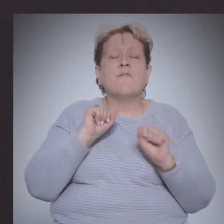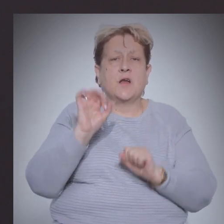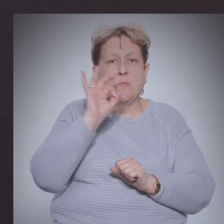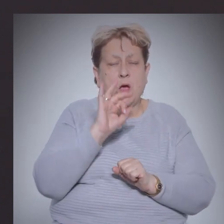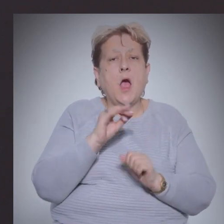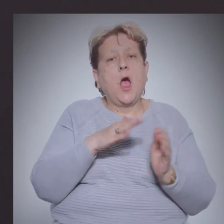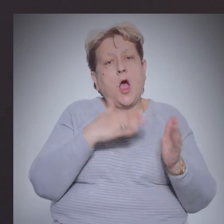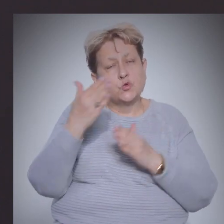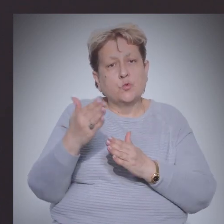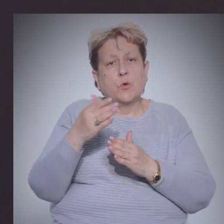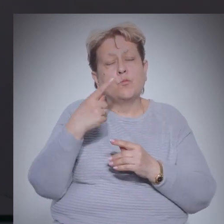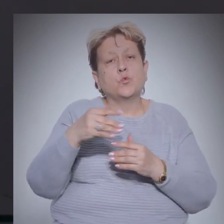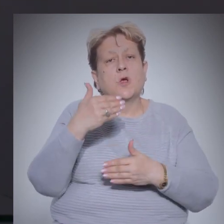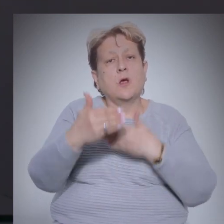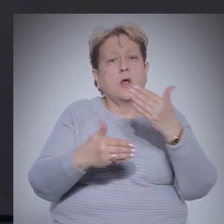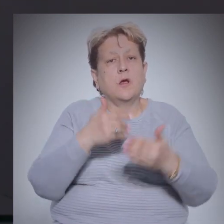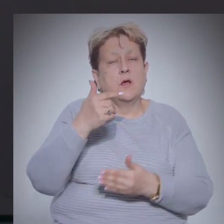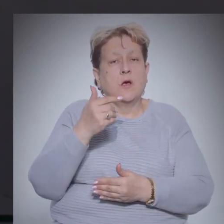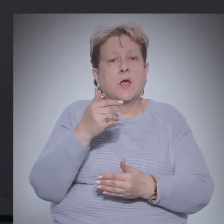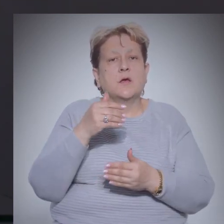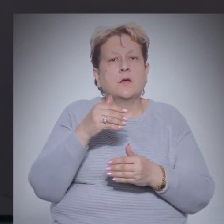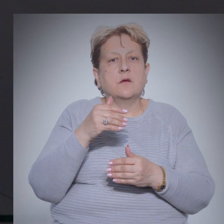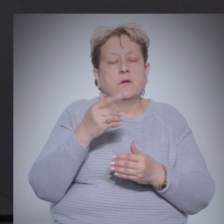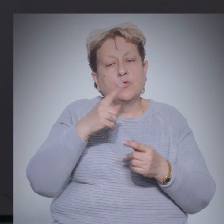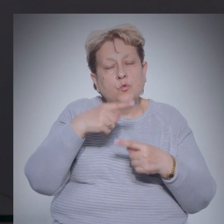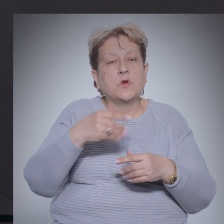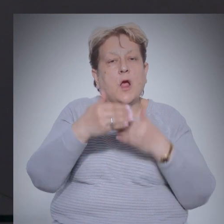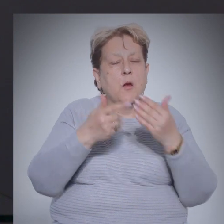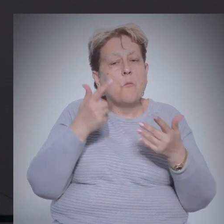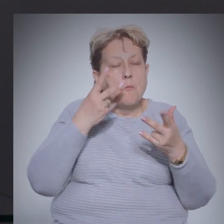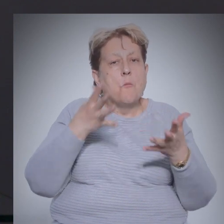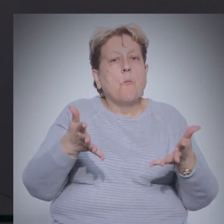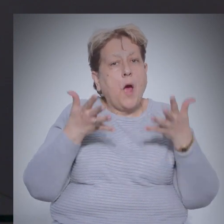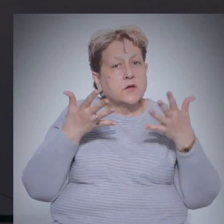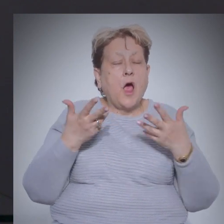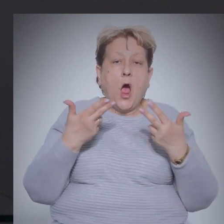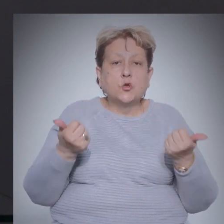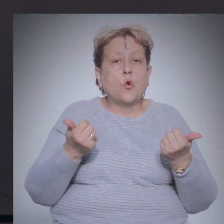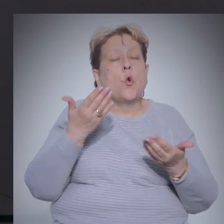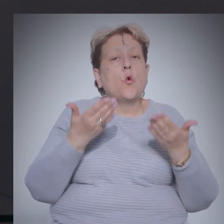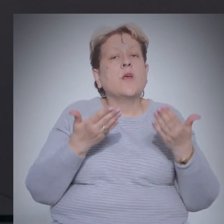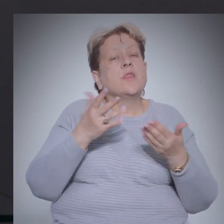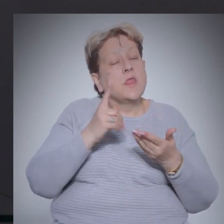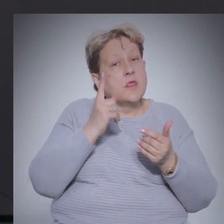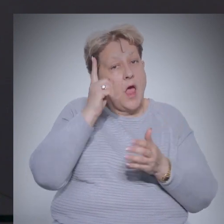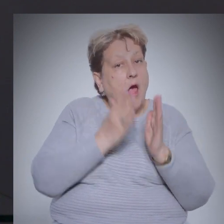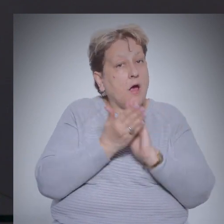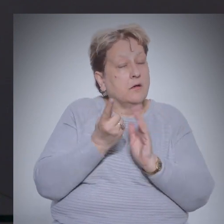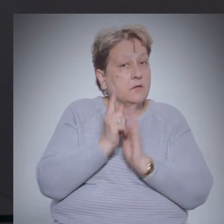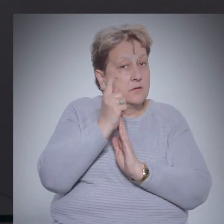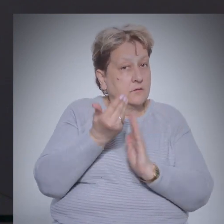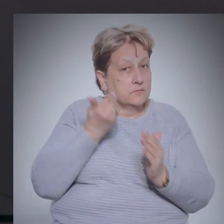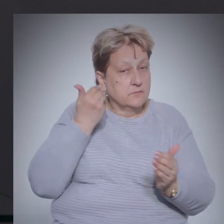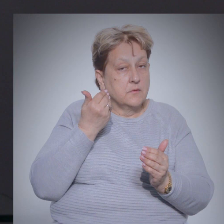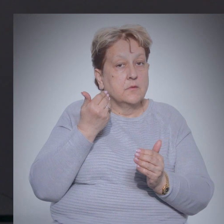ինքնավարի մաստով, անստու մյուս կայլերը, պարձելու համար, թե արդյոք, նախ եվ